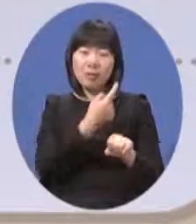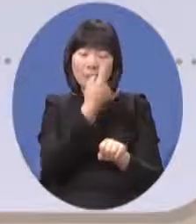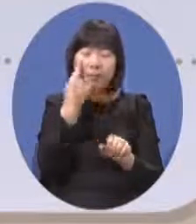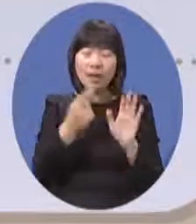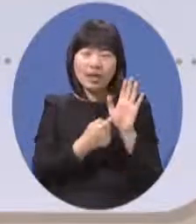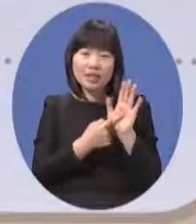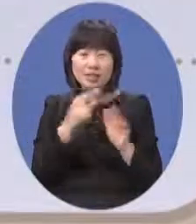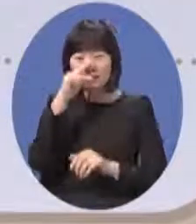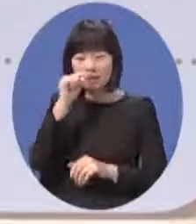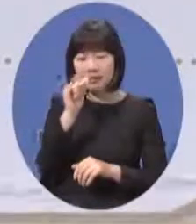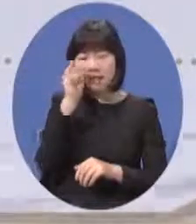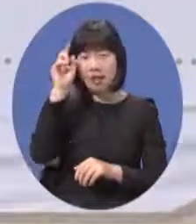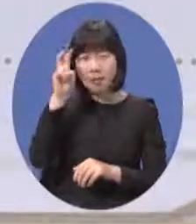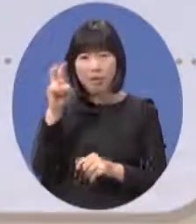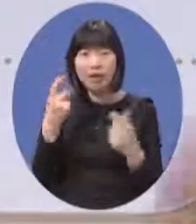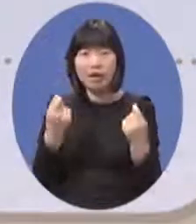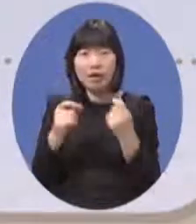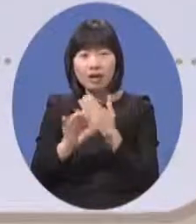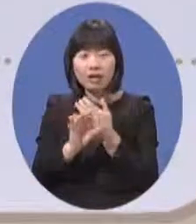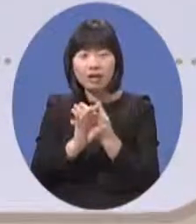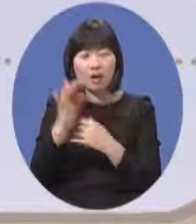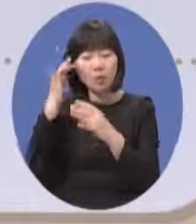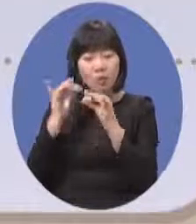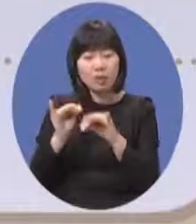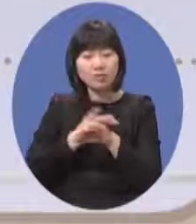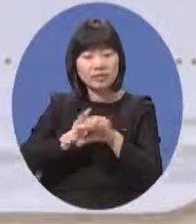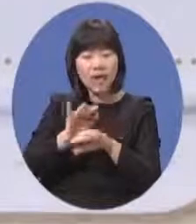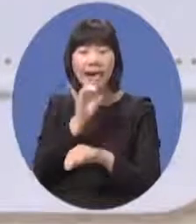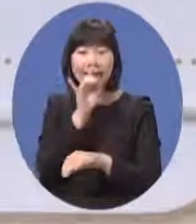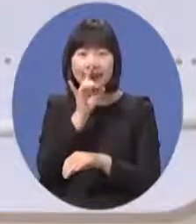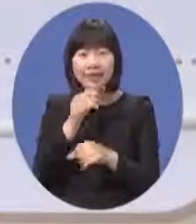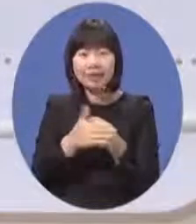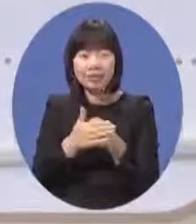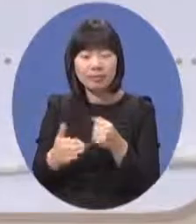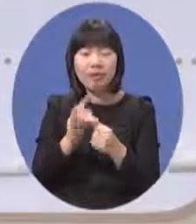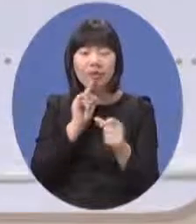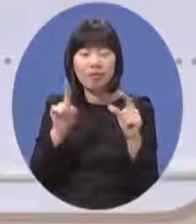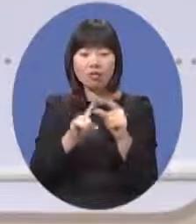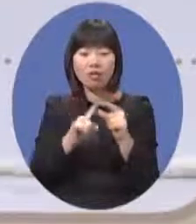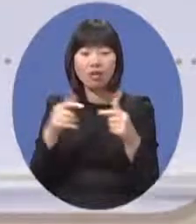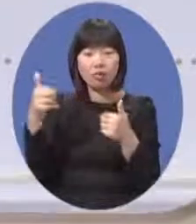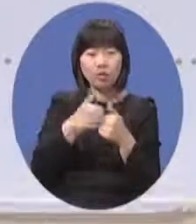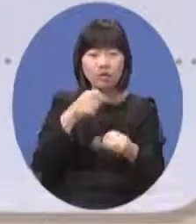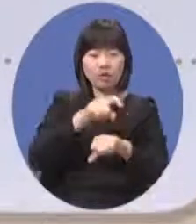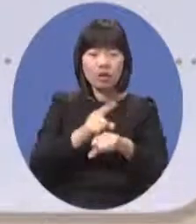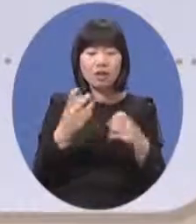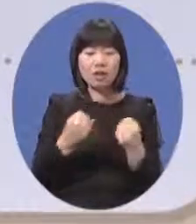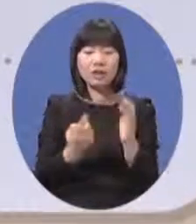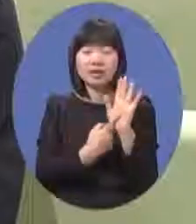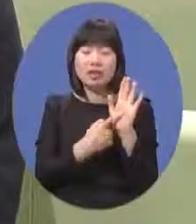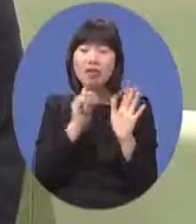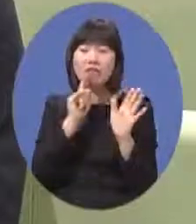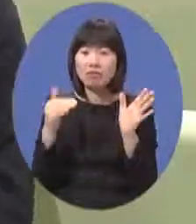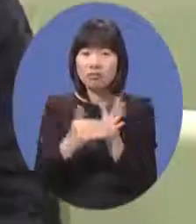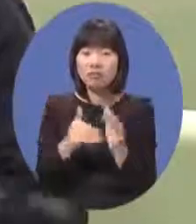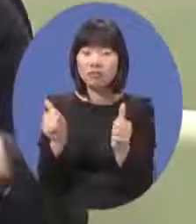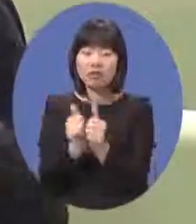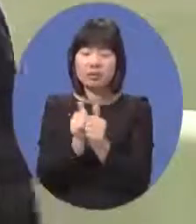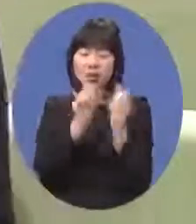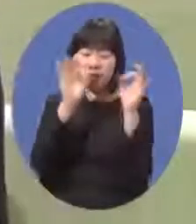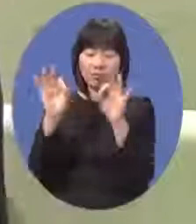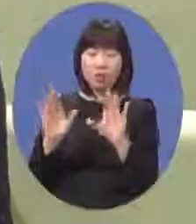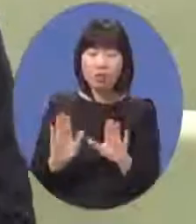예민하다는 얘기거든요. 그런 아이들도 공감도 잘 안 되고 이런 아이들은 언어적인 공격성이 많이 나타나고 남자애들 같은